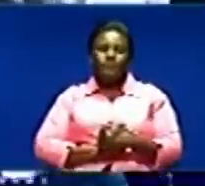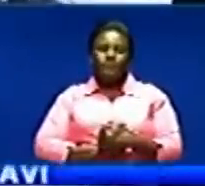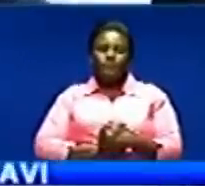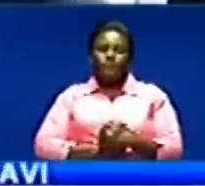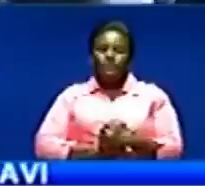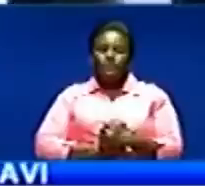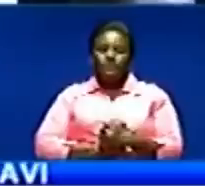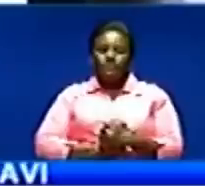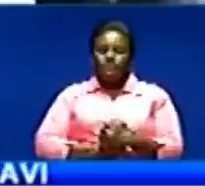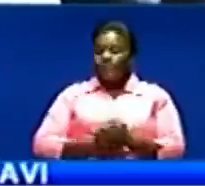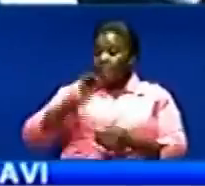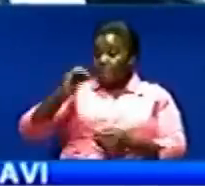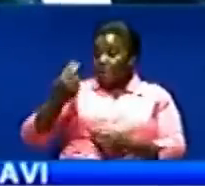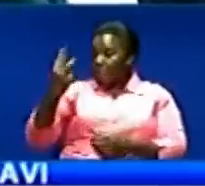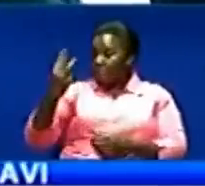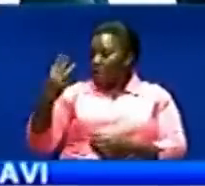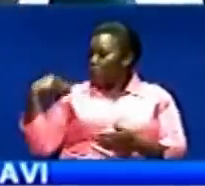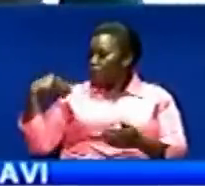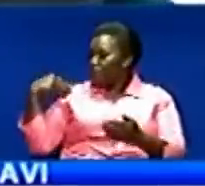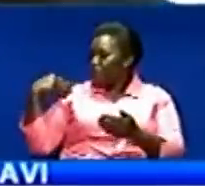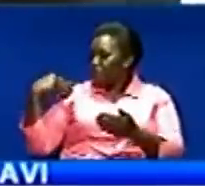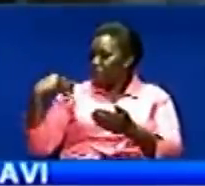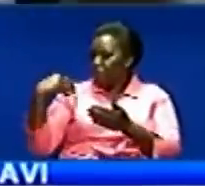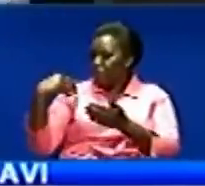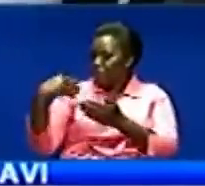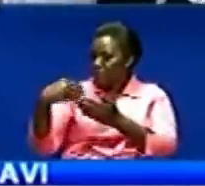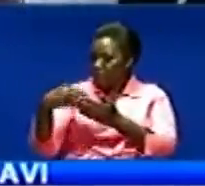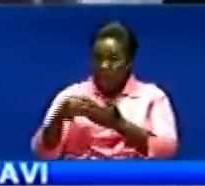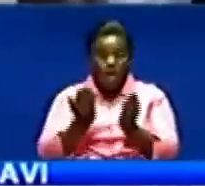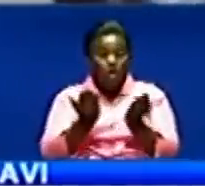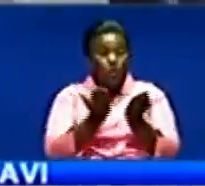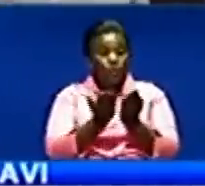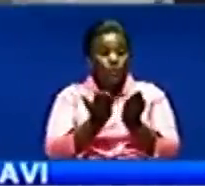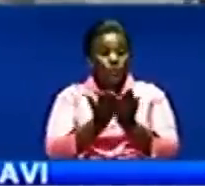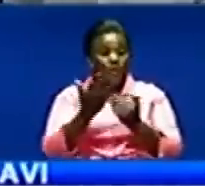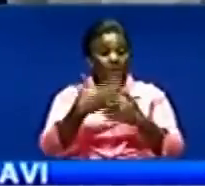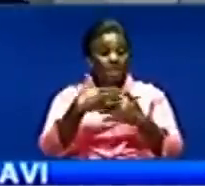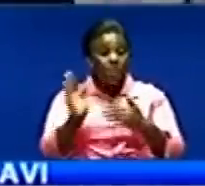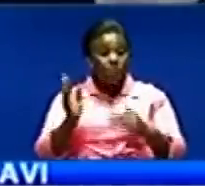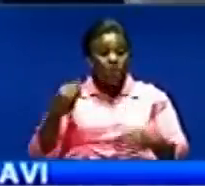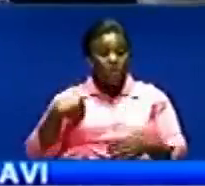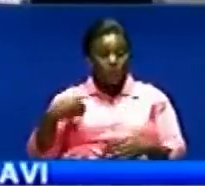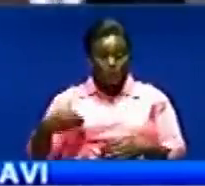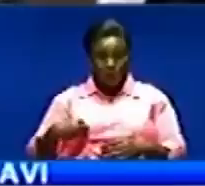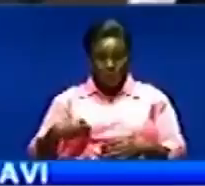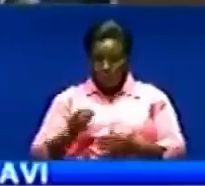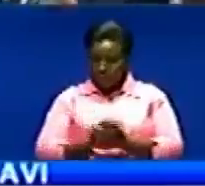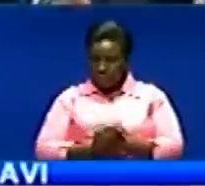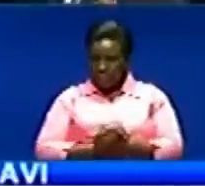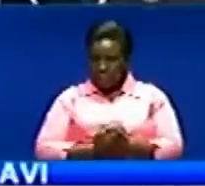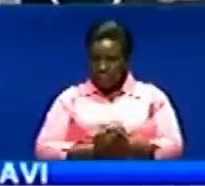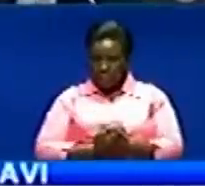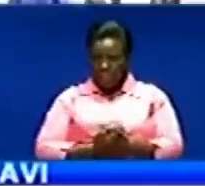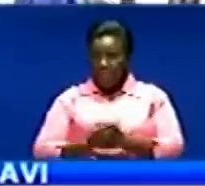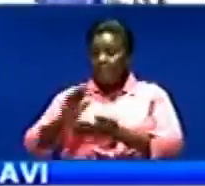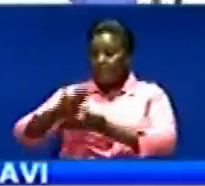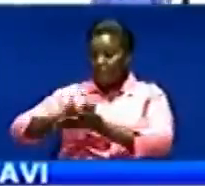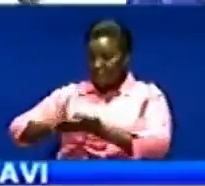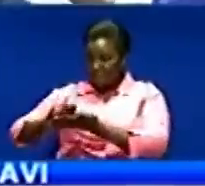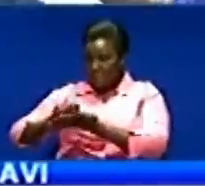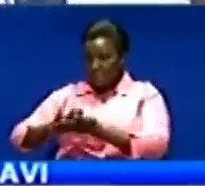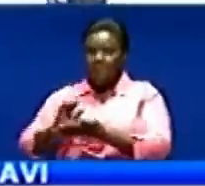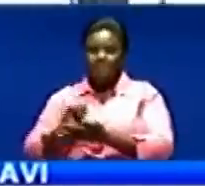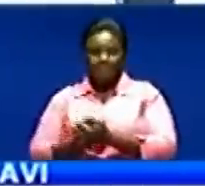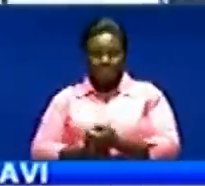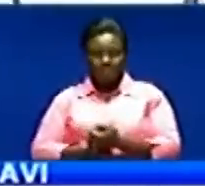Ni miezi mitatu sasa tangu muhula wa masomo kwa wanafunzi wa shule za sekondari na msingi kuanza nchini.